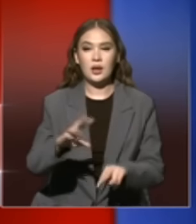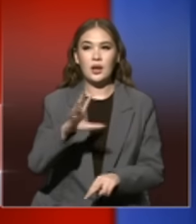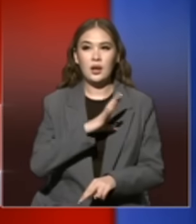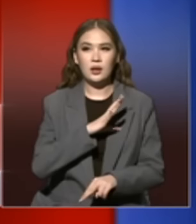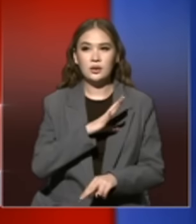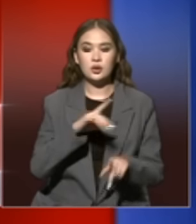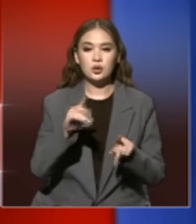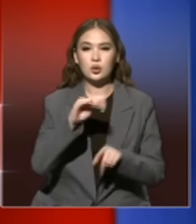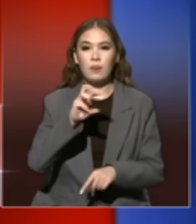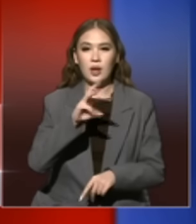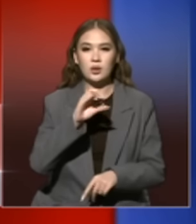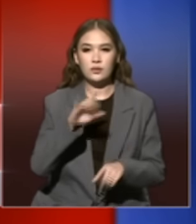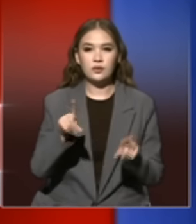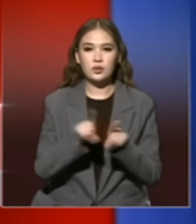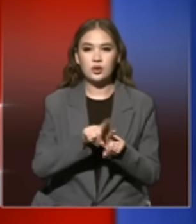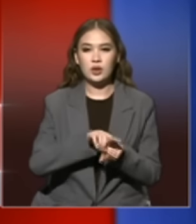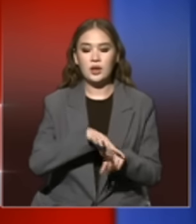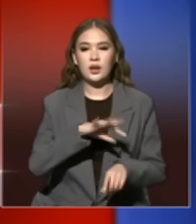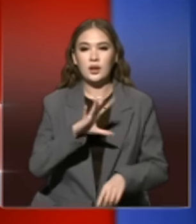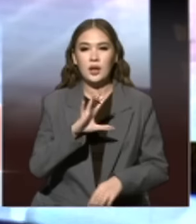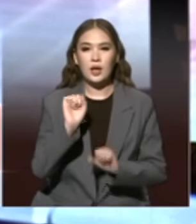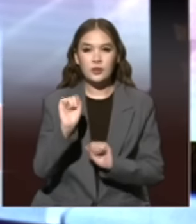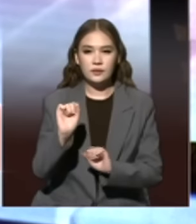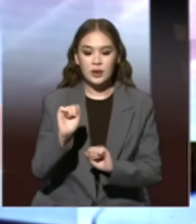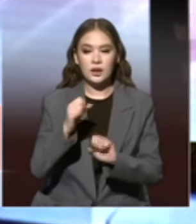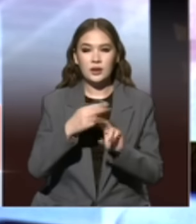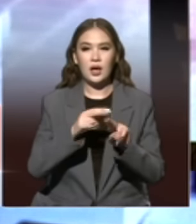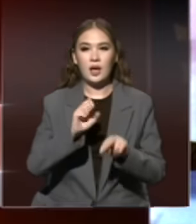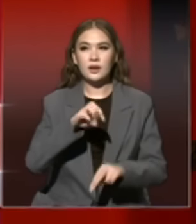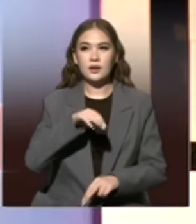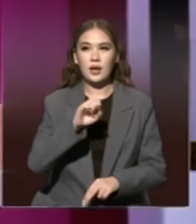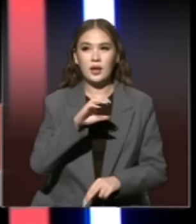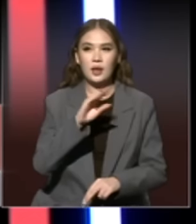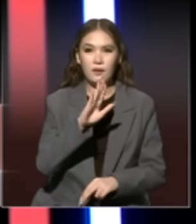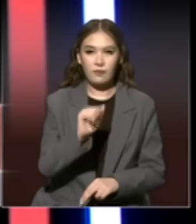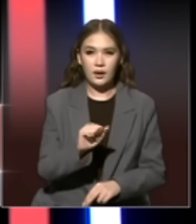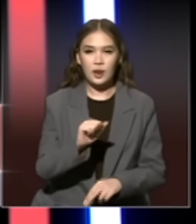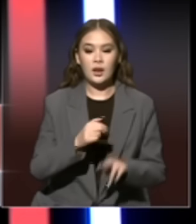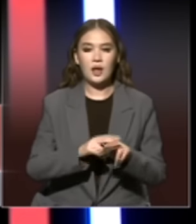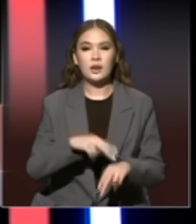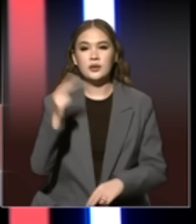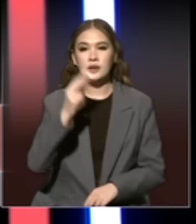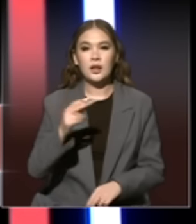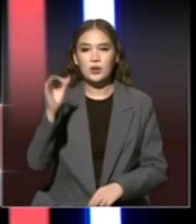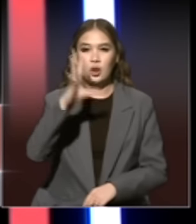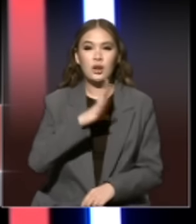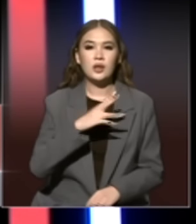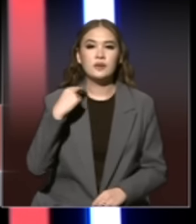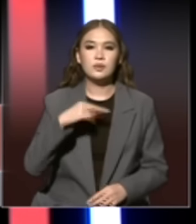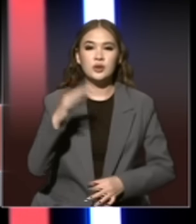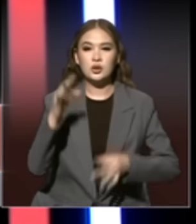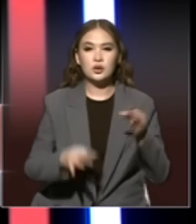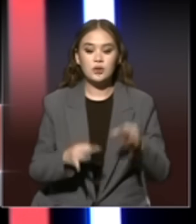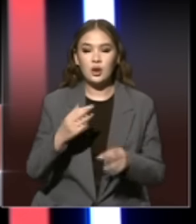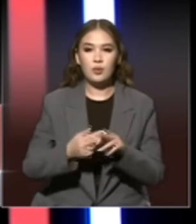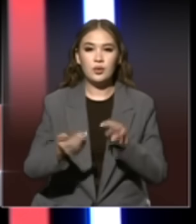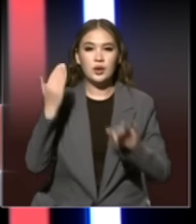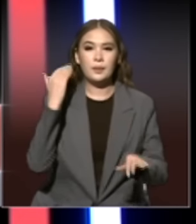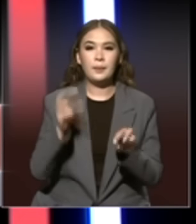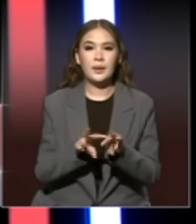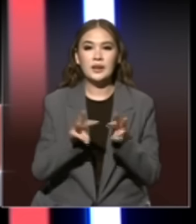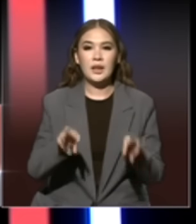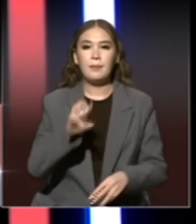адвокат, заңгер Гүлайым Антаева. Аспандағы Астанадағы ауданаралық қылмыстық сот бұрынғы экономика министрі